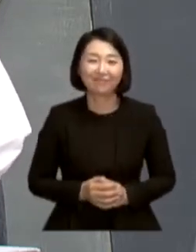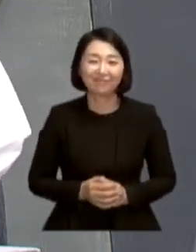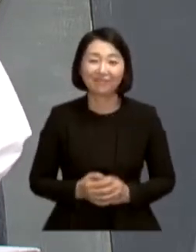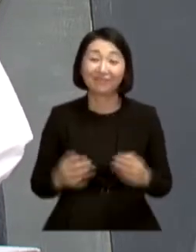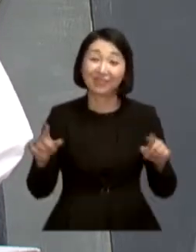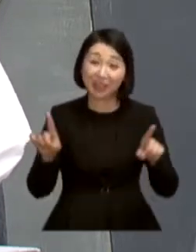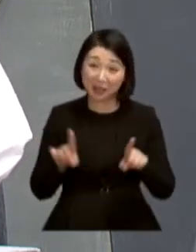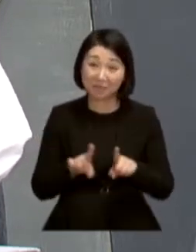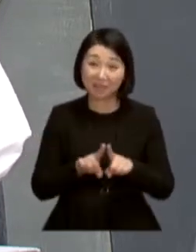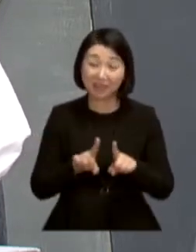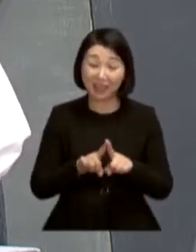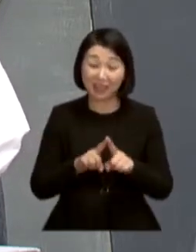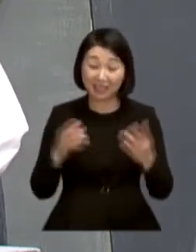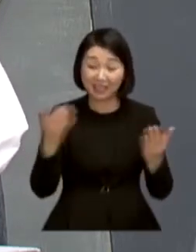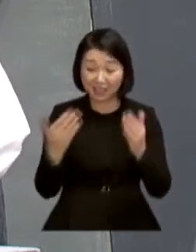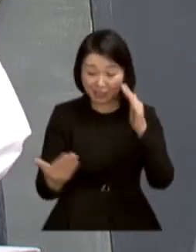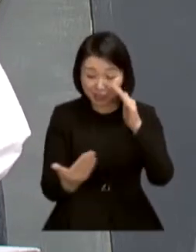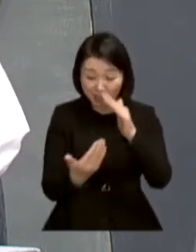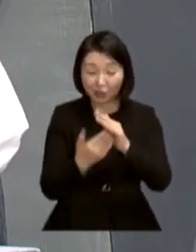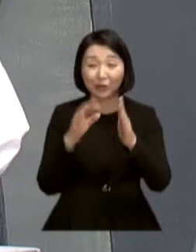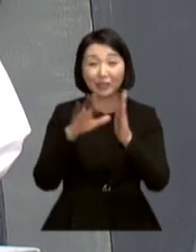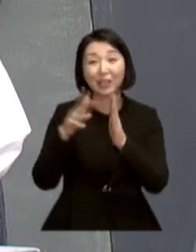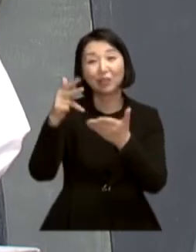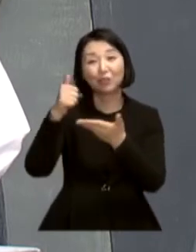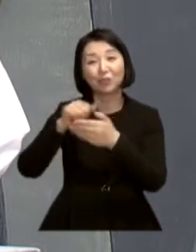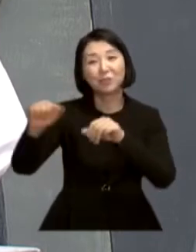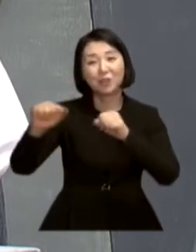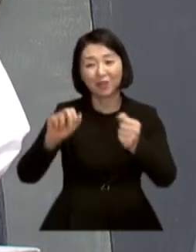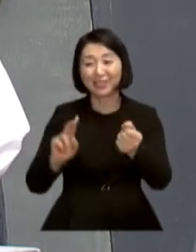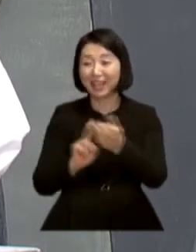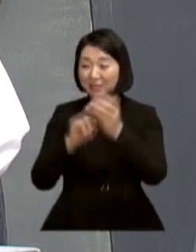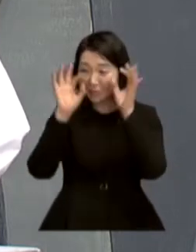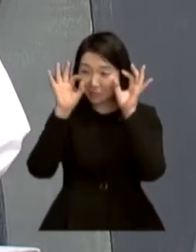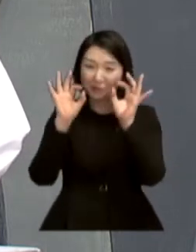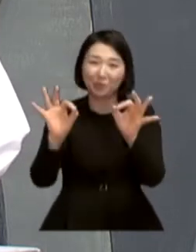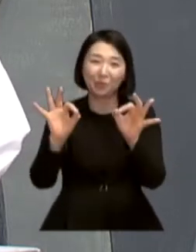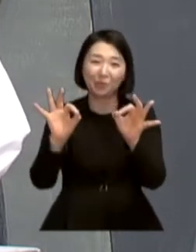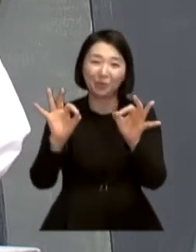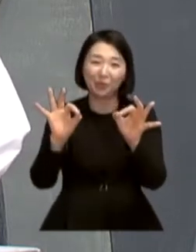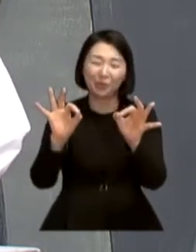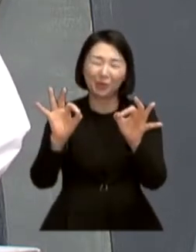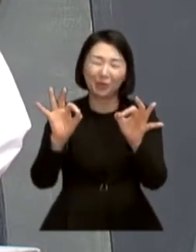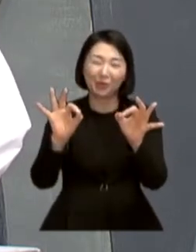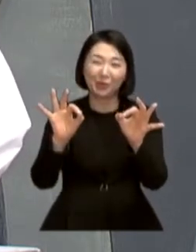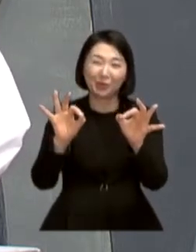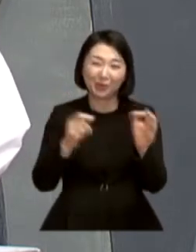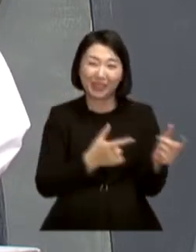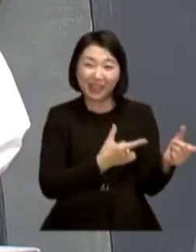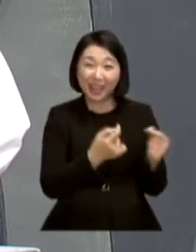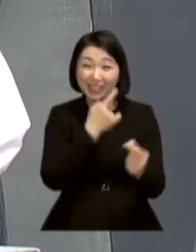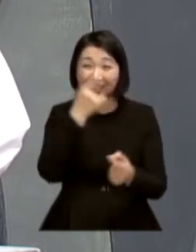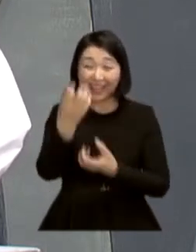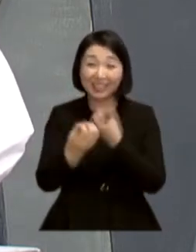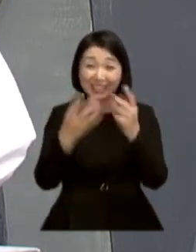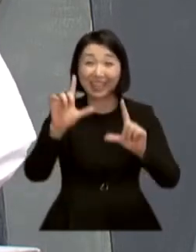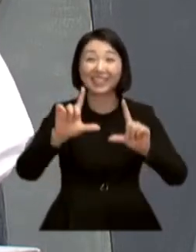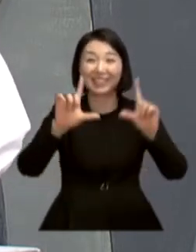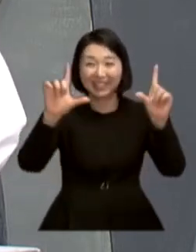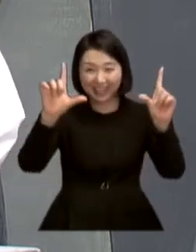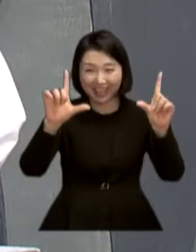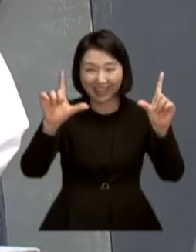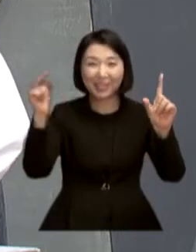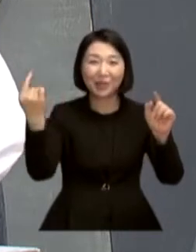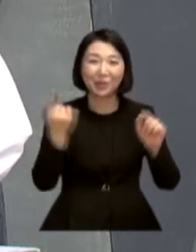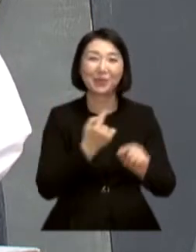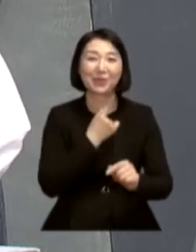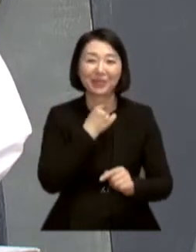우리가 함께 정말로 이 일을 이뤄가는 일에 주님의 역사하심을 바라보고 우리 모두가 간증하는 날이 다시 이 자리에서 아멘.